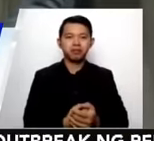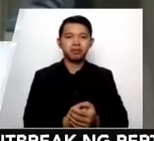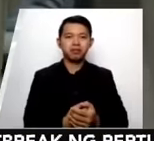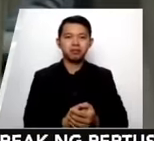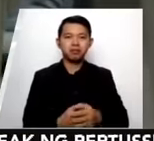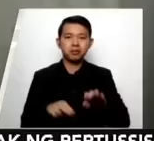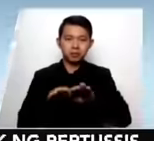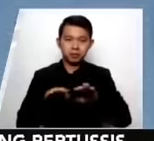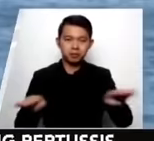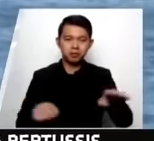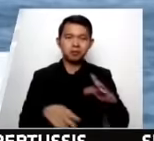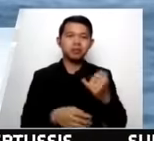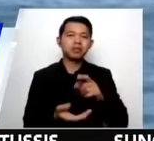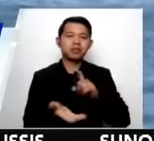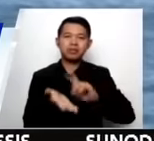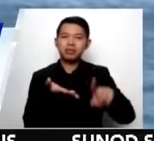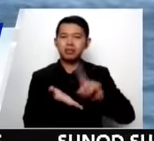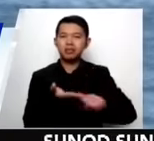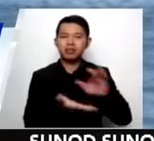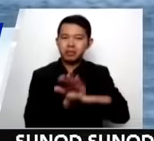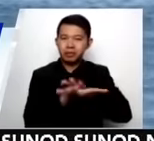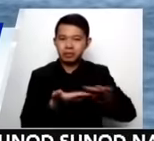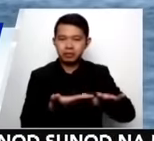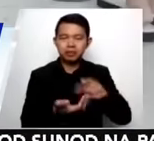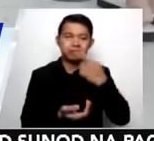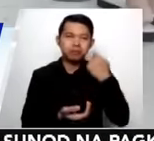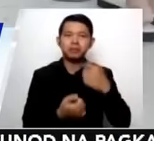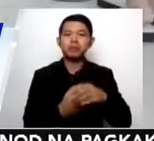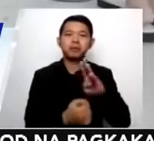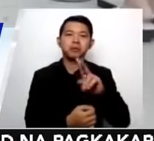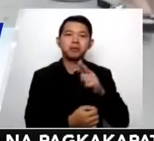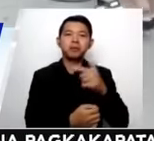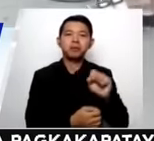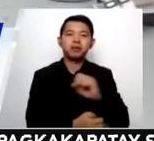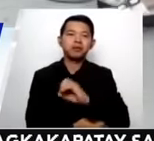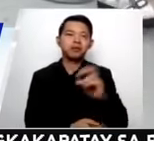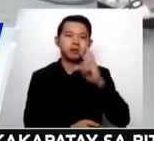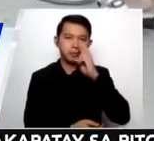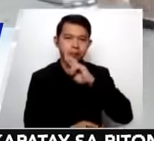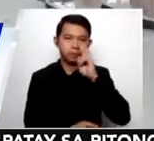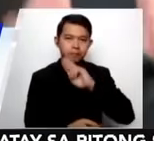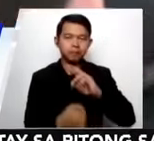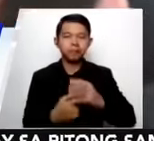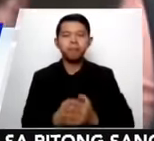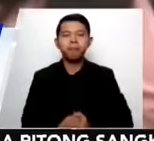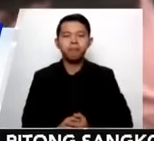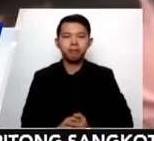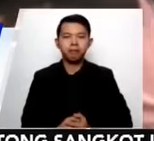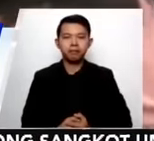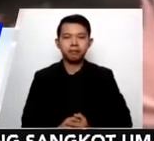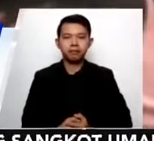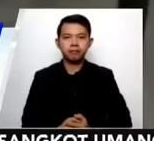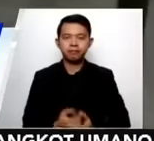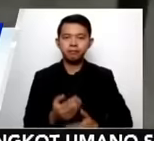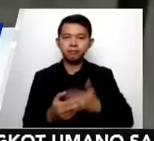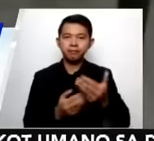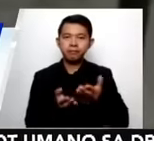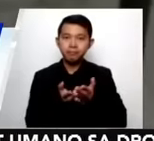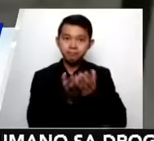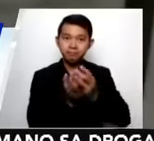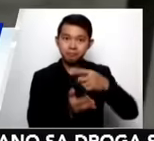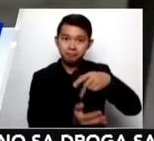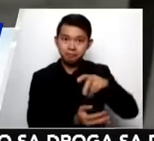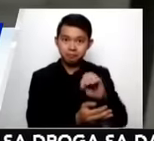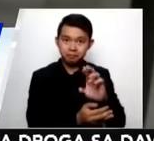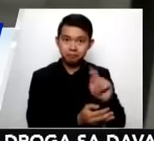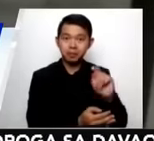daga. Sa Batangas Port naman, kung saan dagsa na ang mga pasahero mula pa umaga, kinumpiska ang